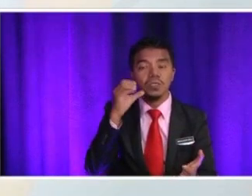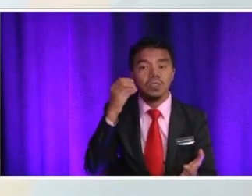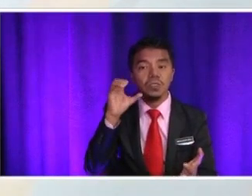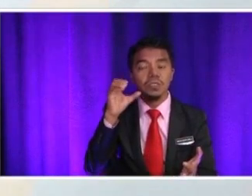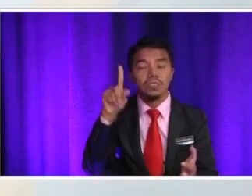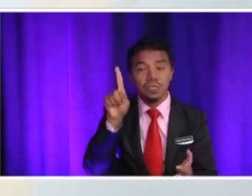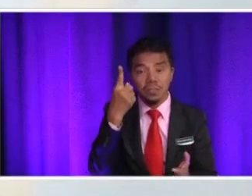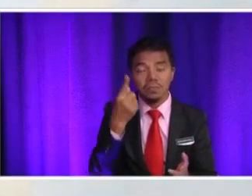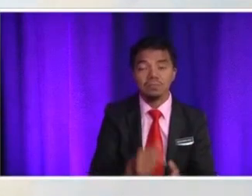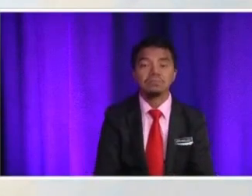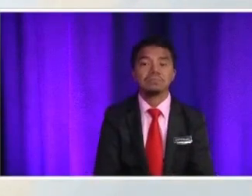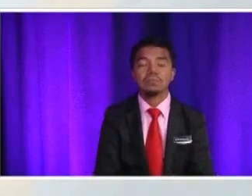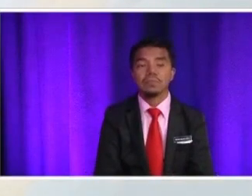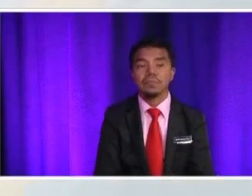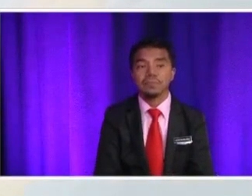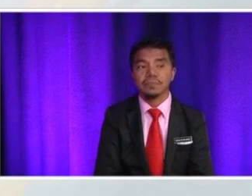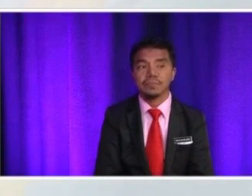Putri?